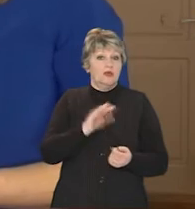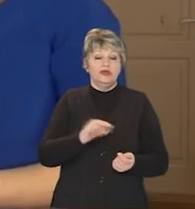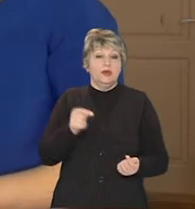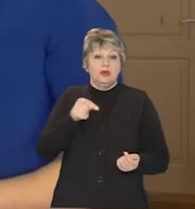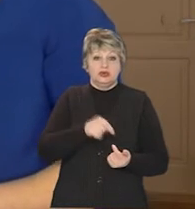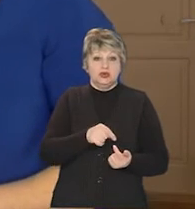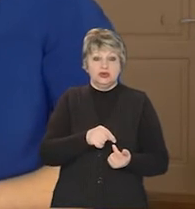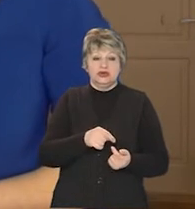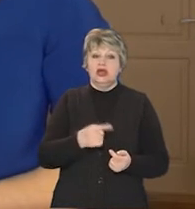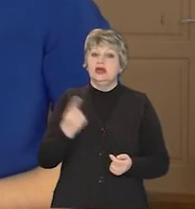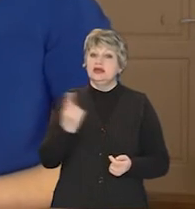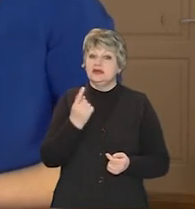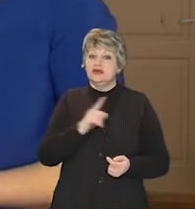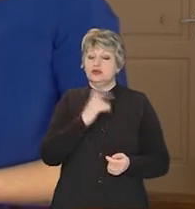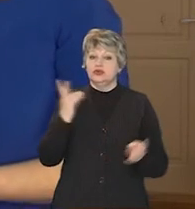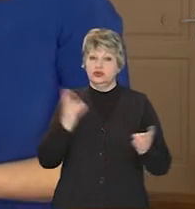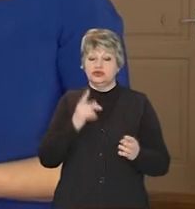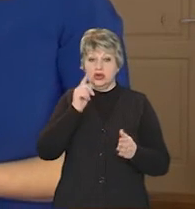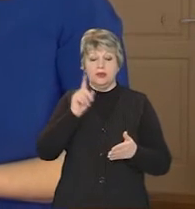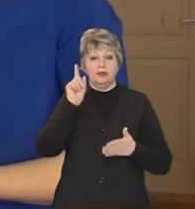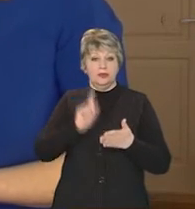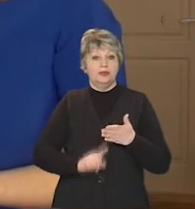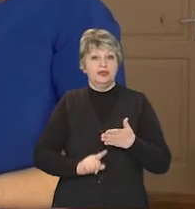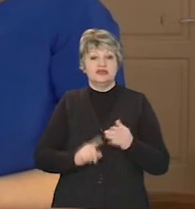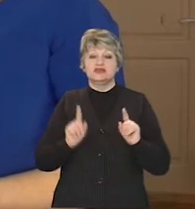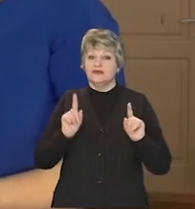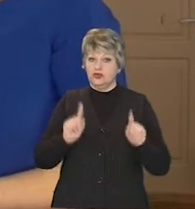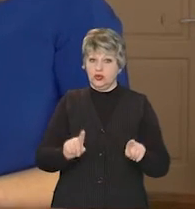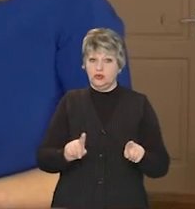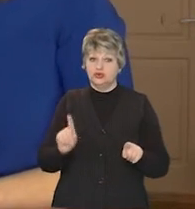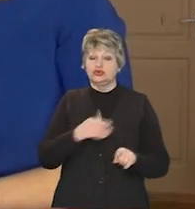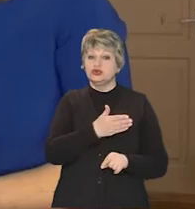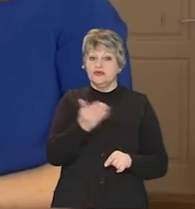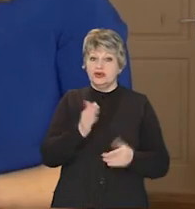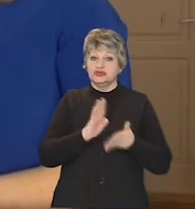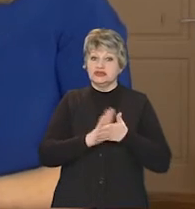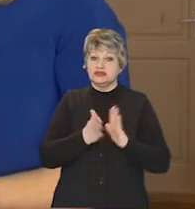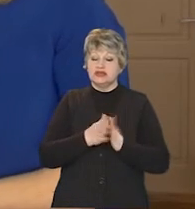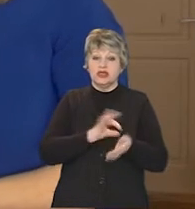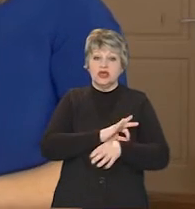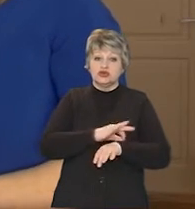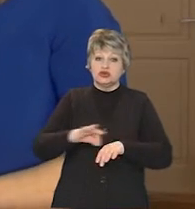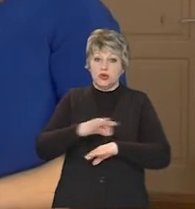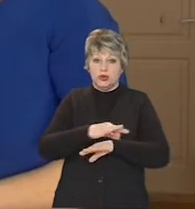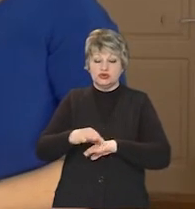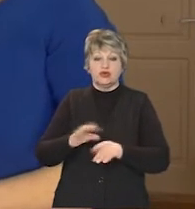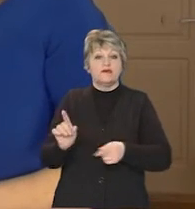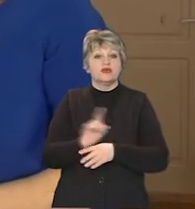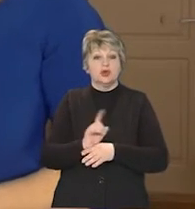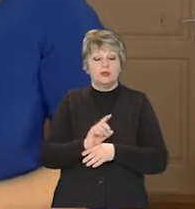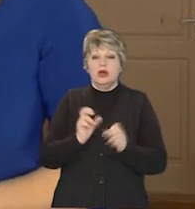вам не подходит. Единственное, нужно убедиться в том, что ваше состояние сосудов в